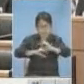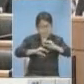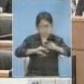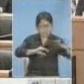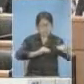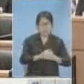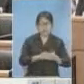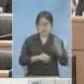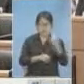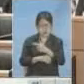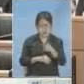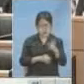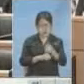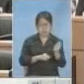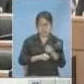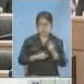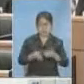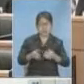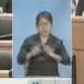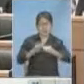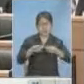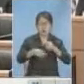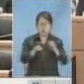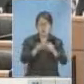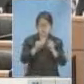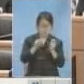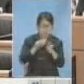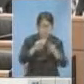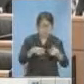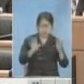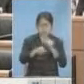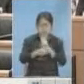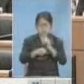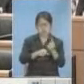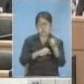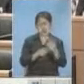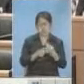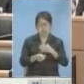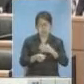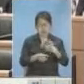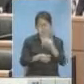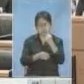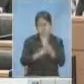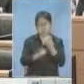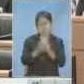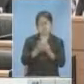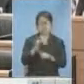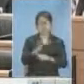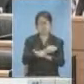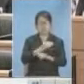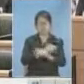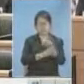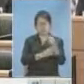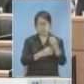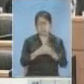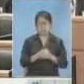ครับก็มีการเรียกไต่โต๊ะกันสูงอย่างนี้เป็นต้นนะครับฉะนั้นเนี่ยงบอันเนี้ยมันเป็นงบที่ซ้ำซ้อนและหล